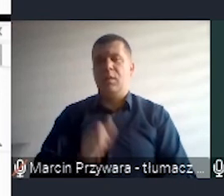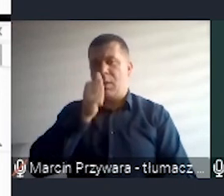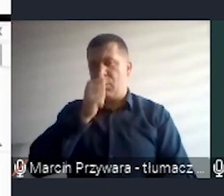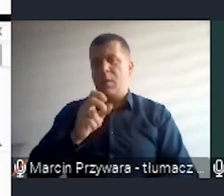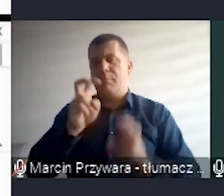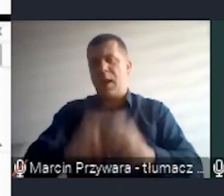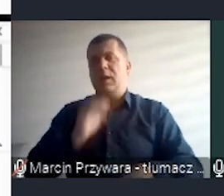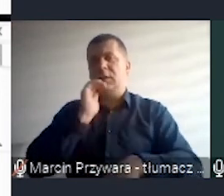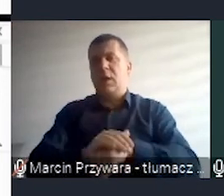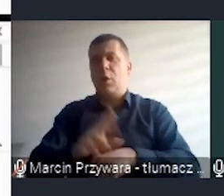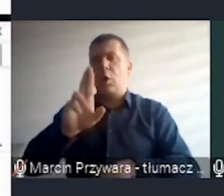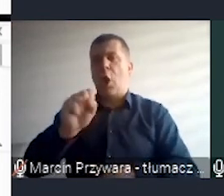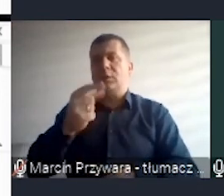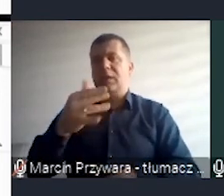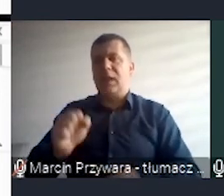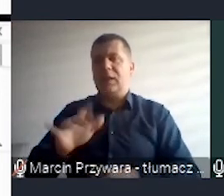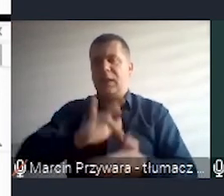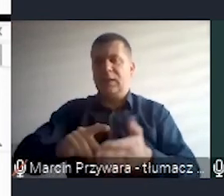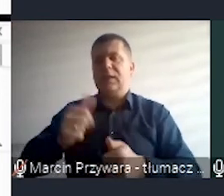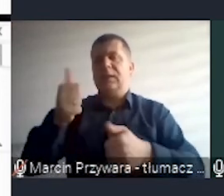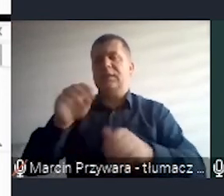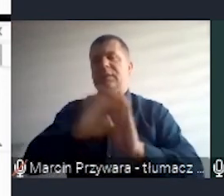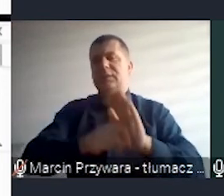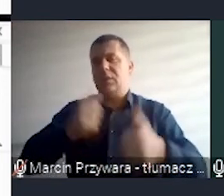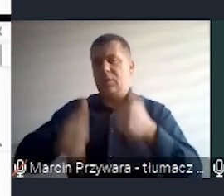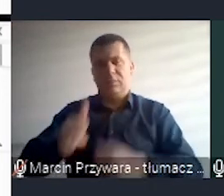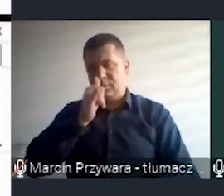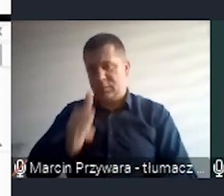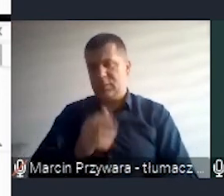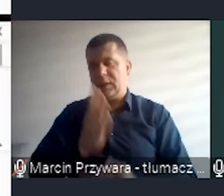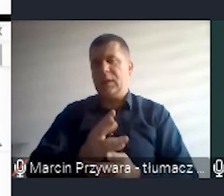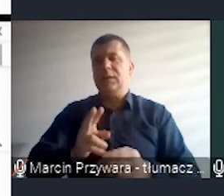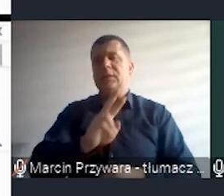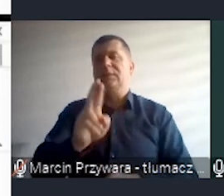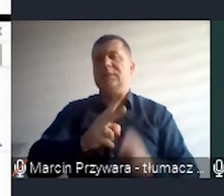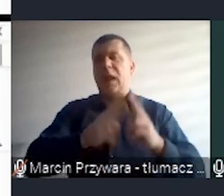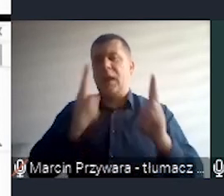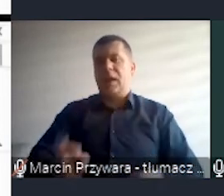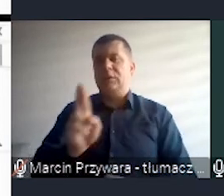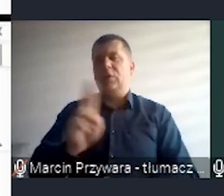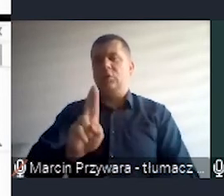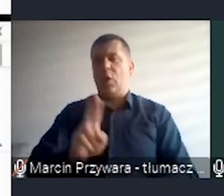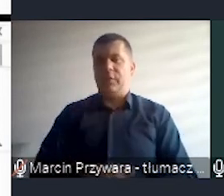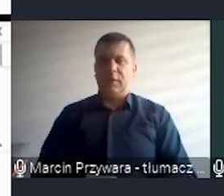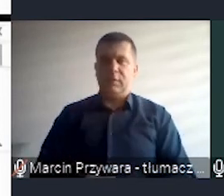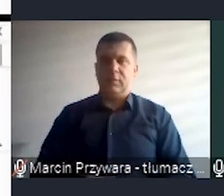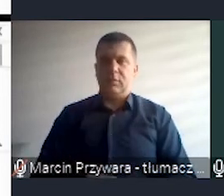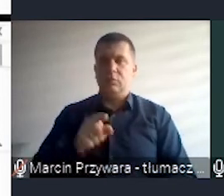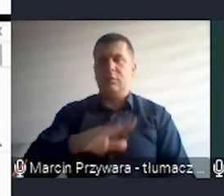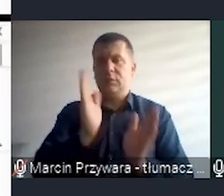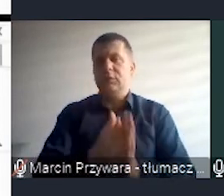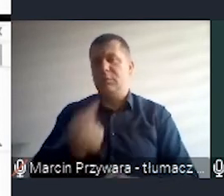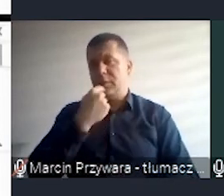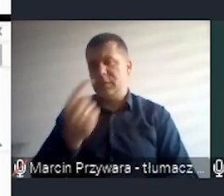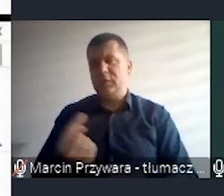zamówień w postaci rozeznania rynku i zasady konkurencyjności. W związku z tym badają zakres rzeczowy. To, co Państwu powiedziałem, przez